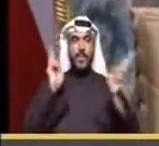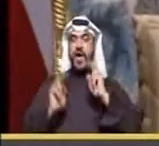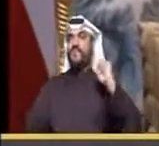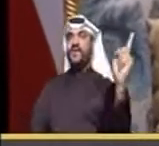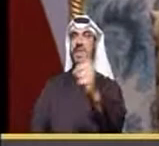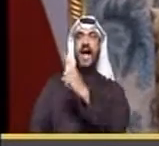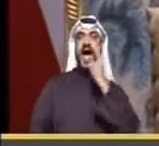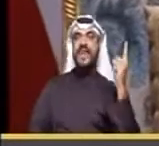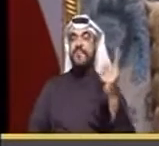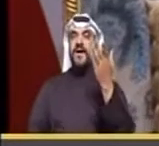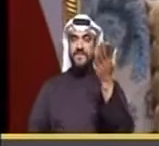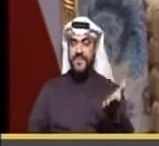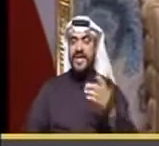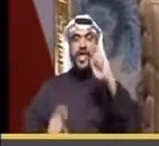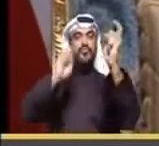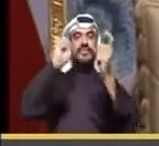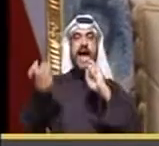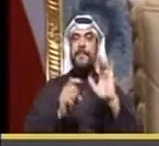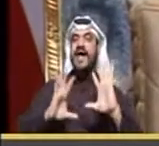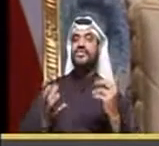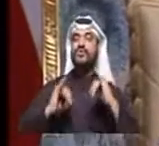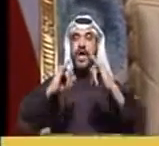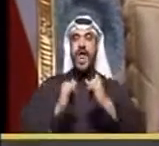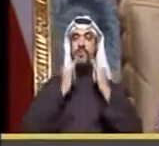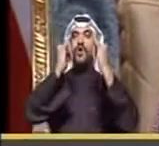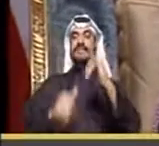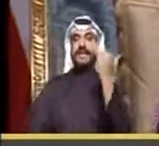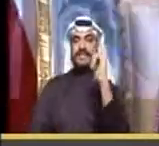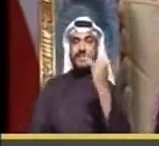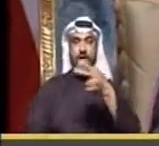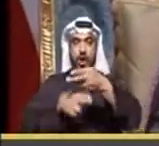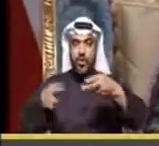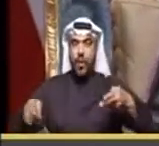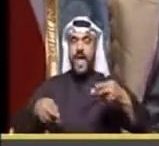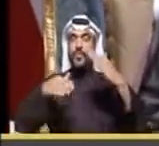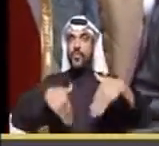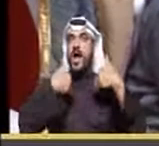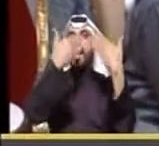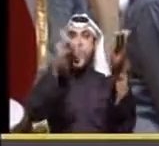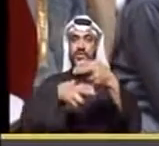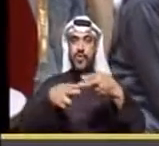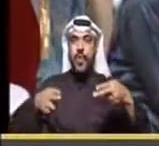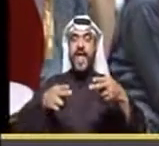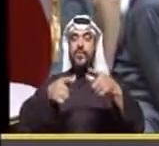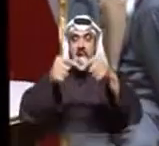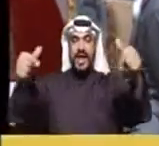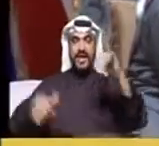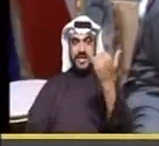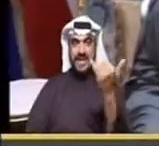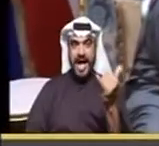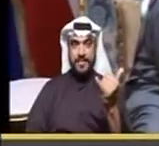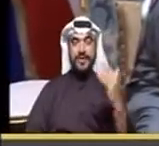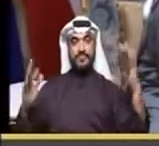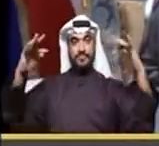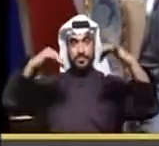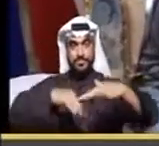بالعالم، سواء كان ذلك بالمشاركة من الكويت ومن خارج الكويت خاصة من دول الخليج أو من حيث عدد